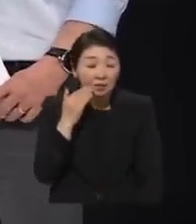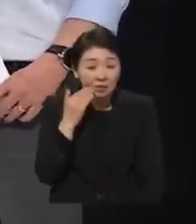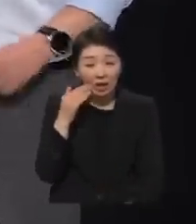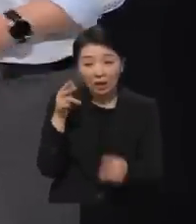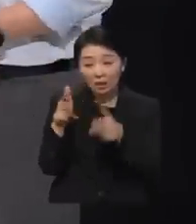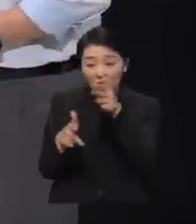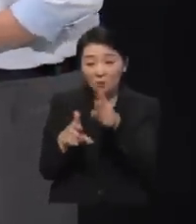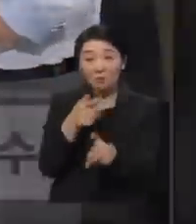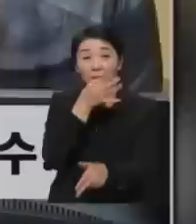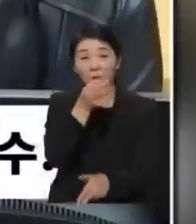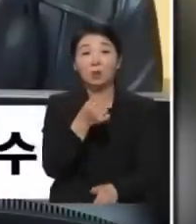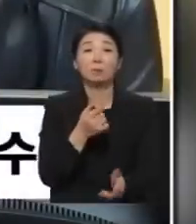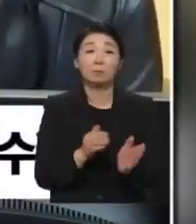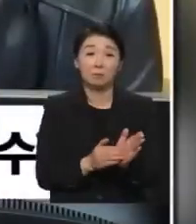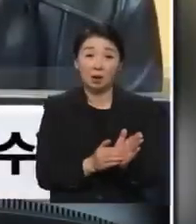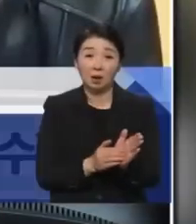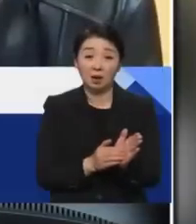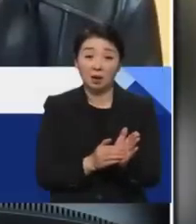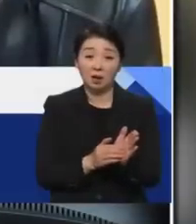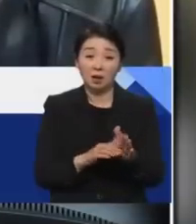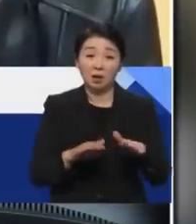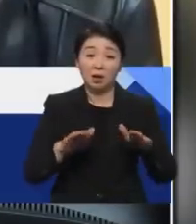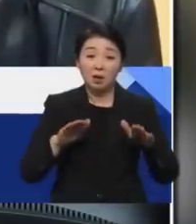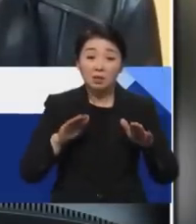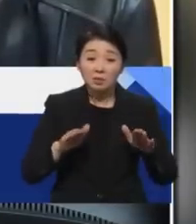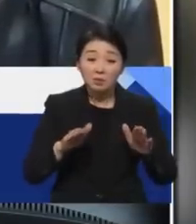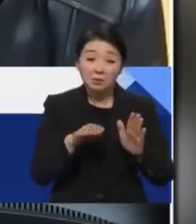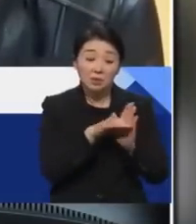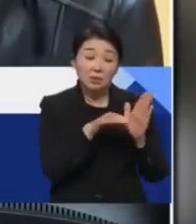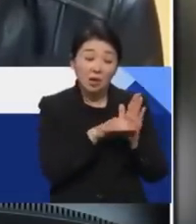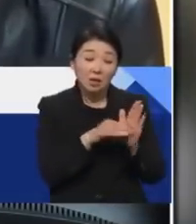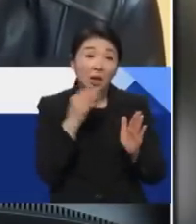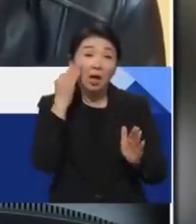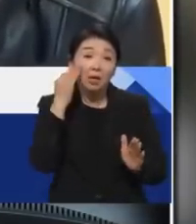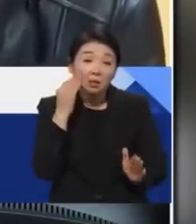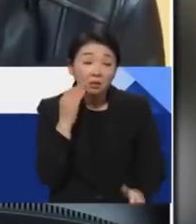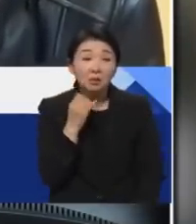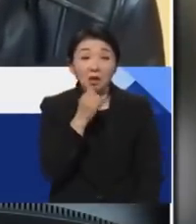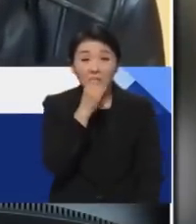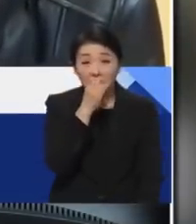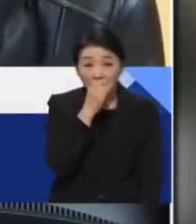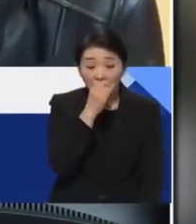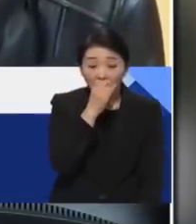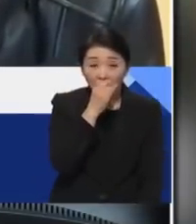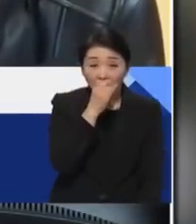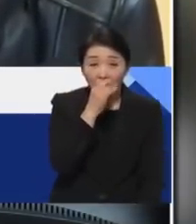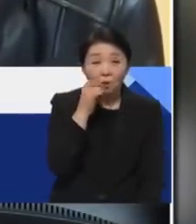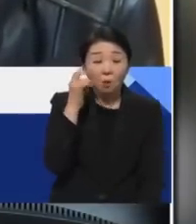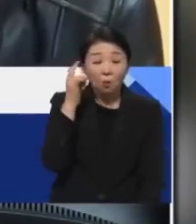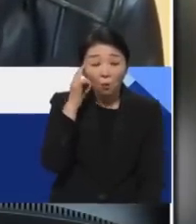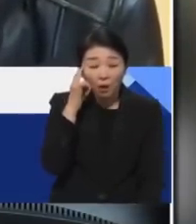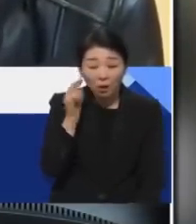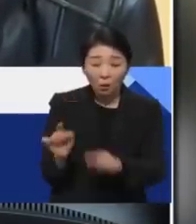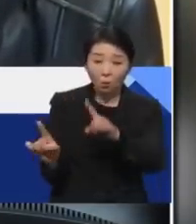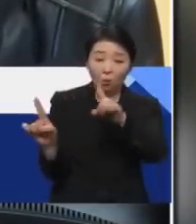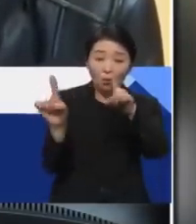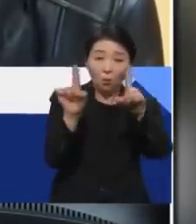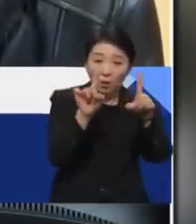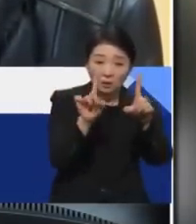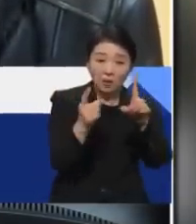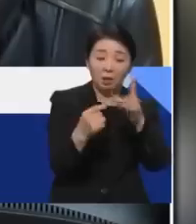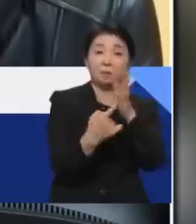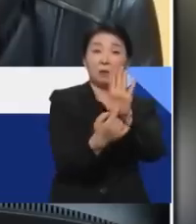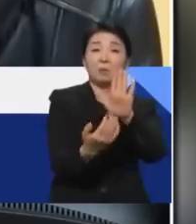했는데요. 지금 이 단계에서 흑자 기업입니다. 그리고 회생 절차를 발표하기 전날 이제